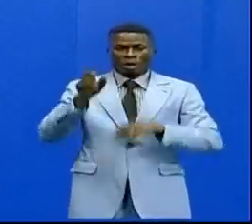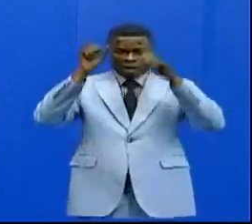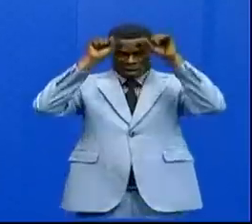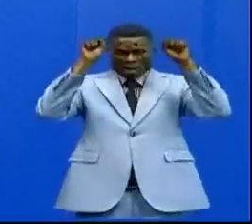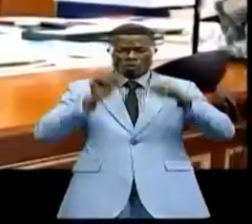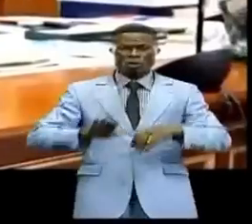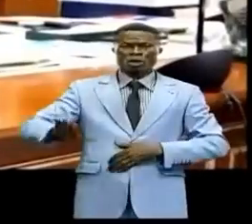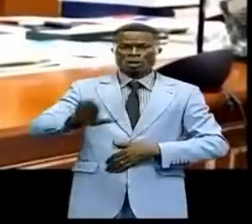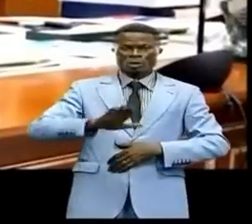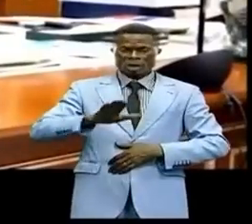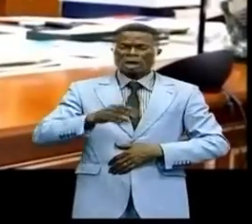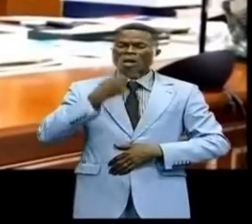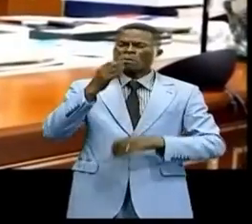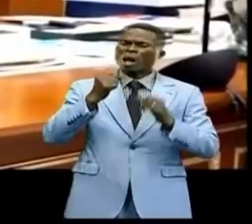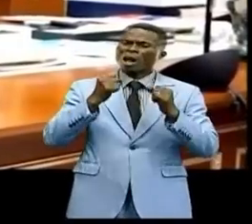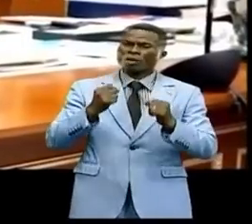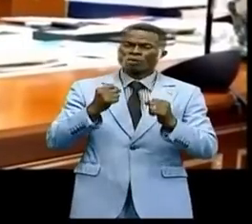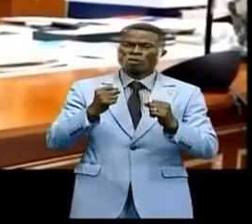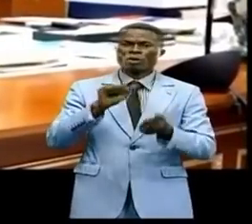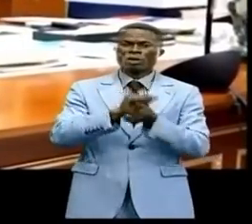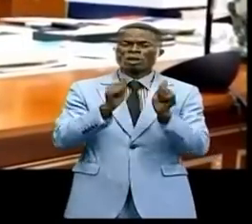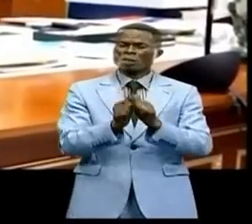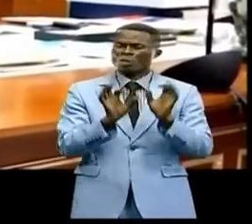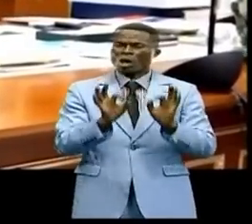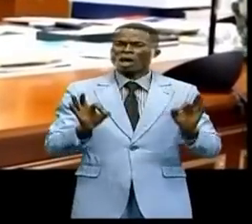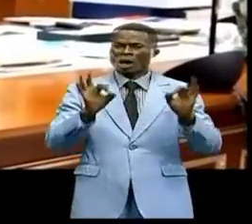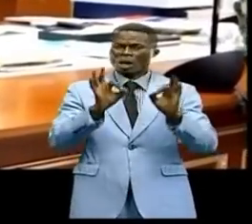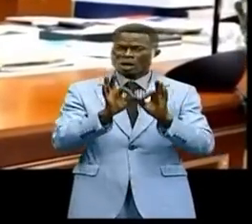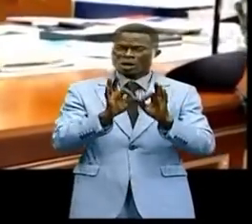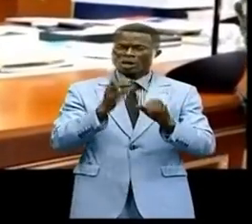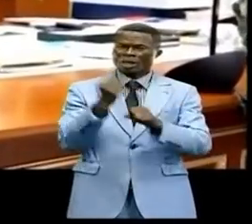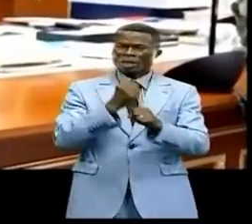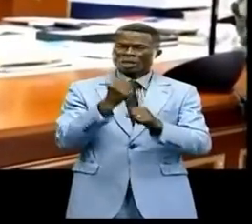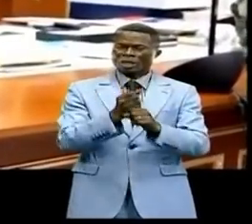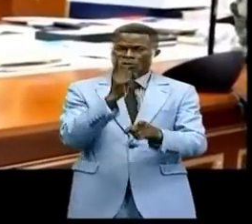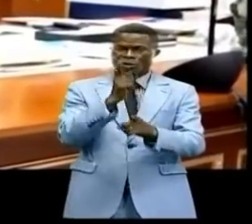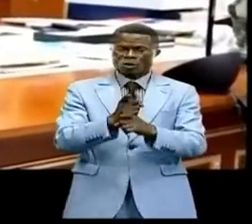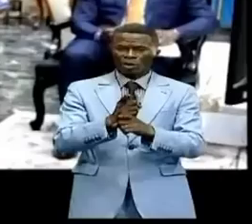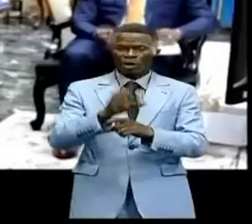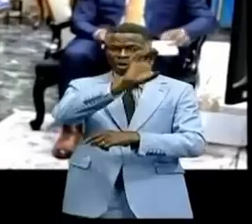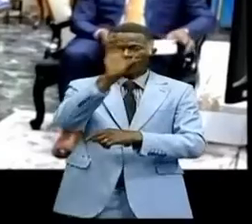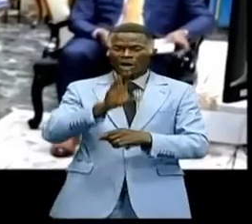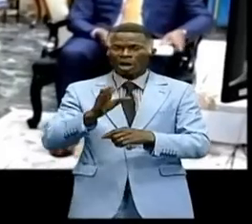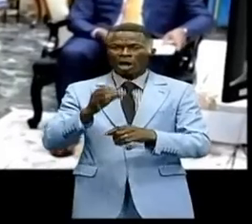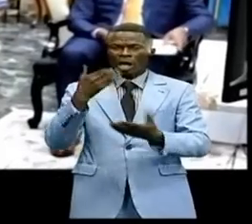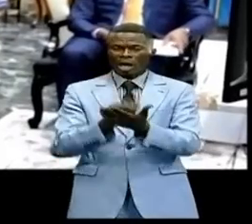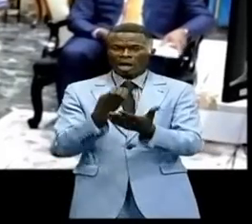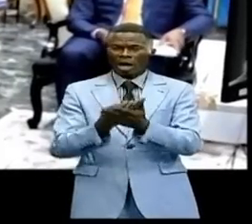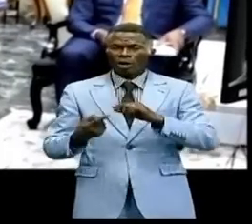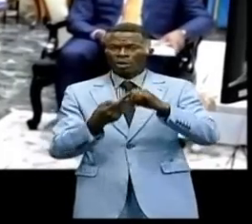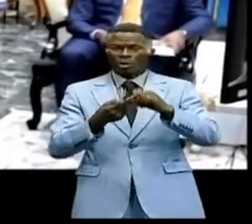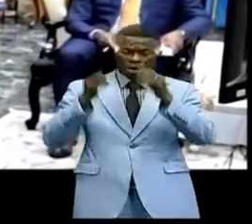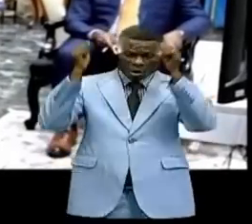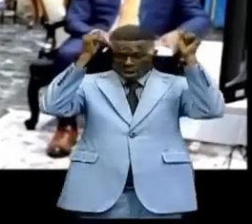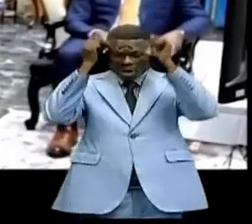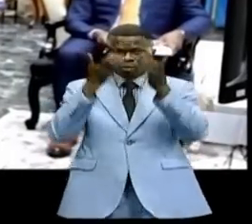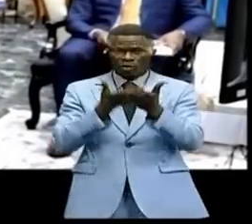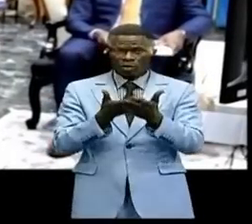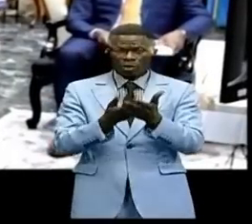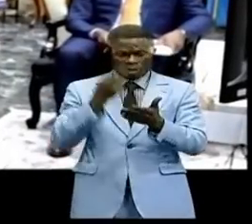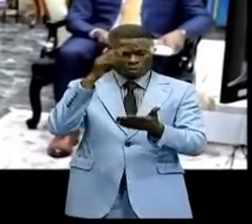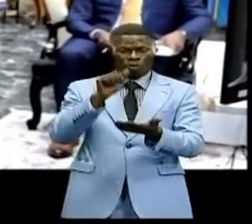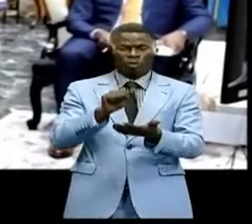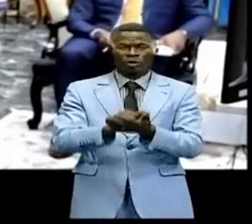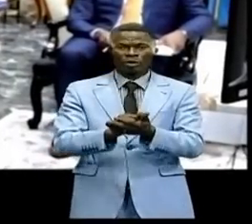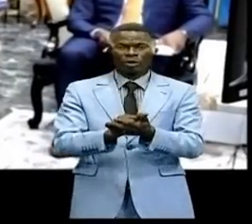de la République a insisté sur la nécessité de l'opérationnalisation de la zone économique spéciale pilote de Maluku. Pour ce